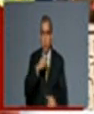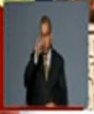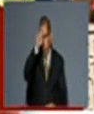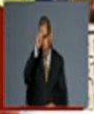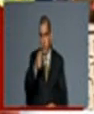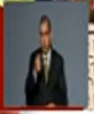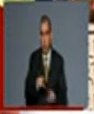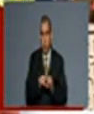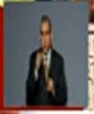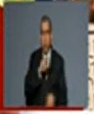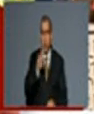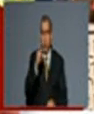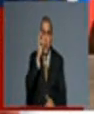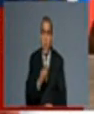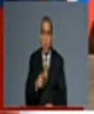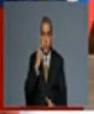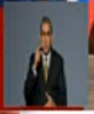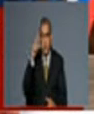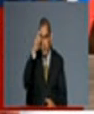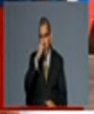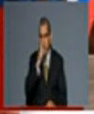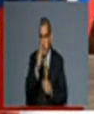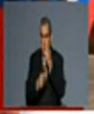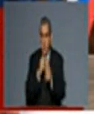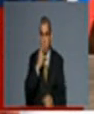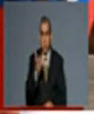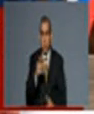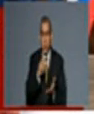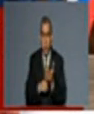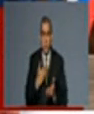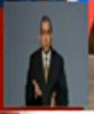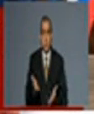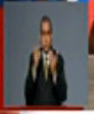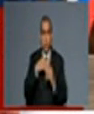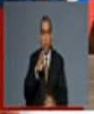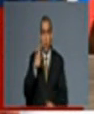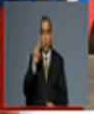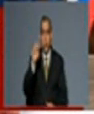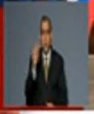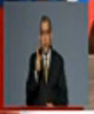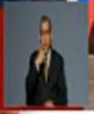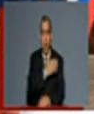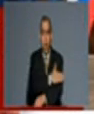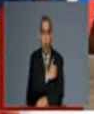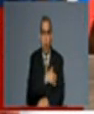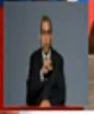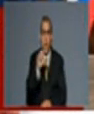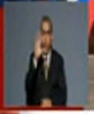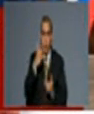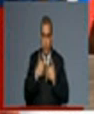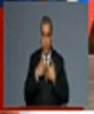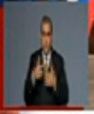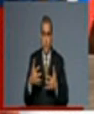معمعه جديده بعد سنه او سنتين. بعد المؤتمر ده توقعاتك ايه؟ وهرجع معاك لكلمه